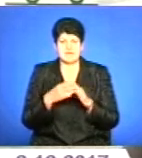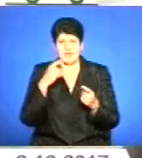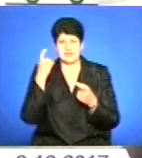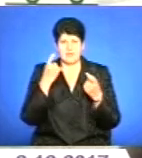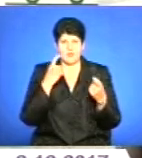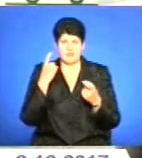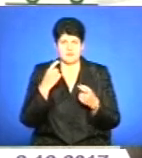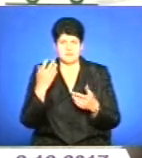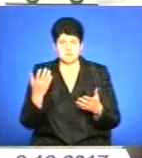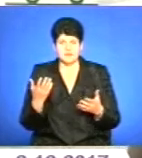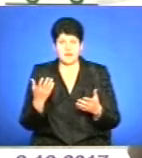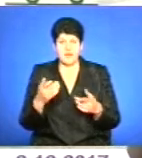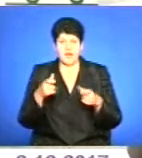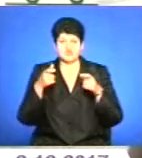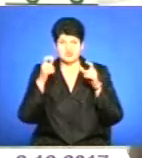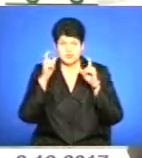как практически